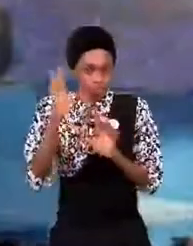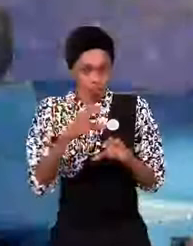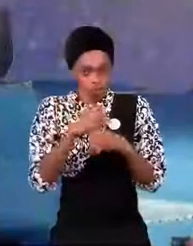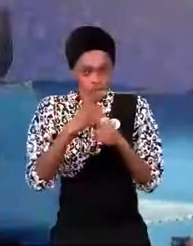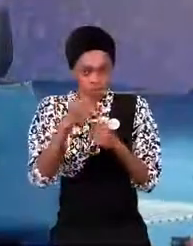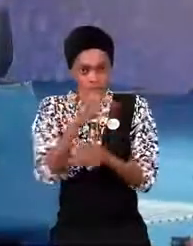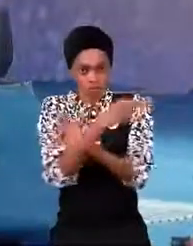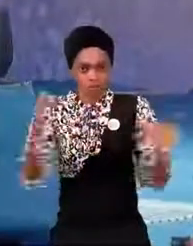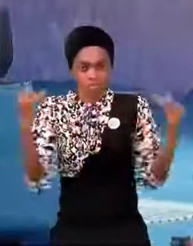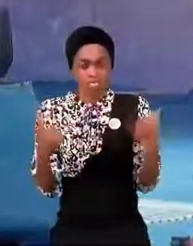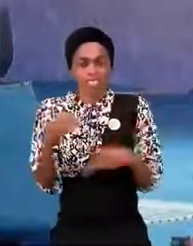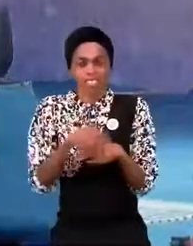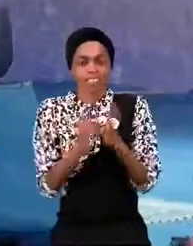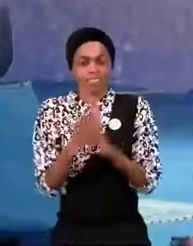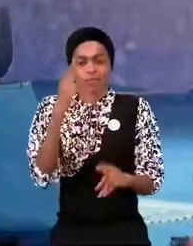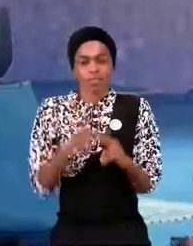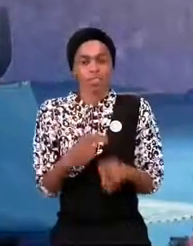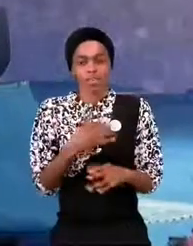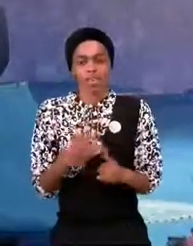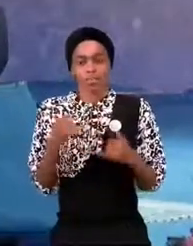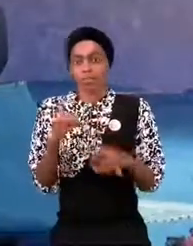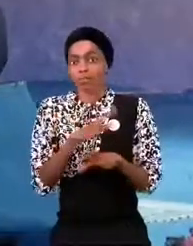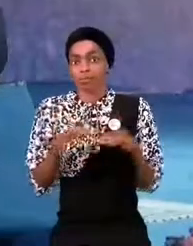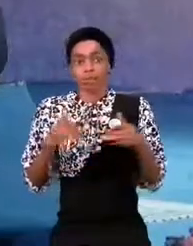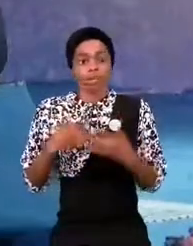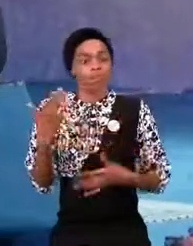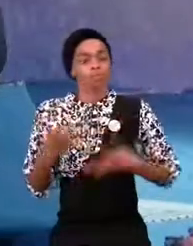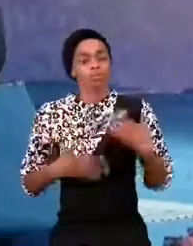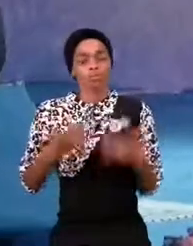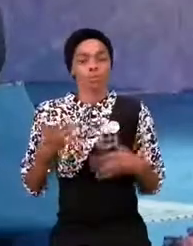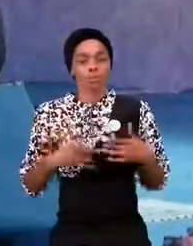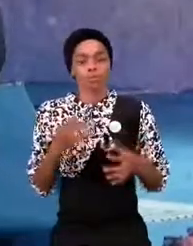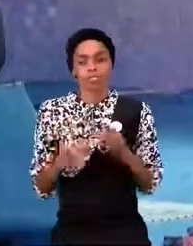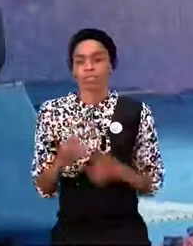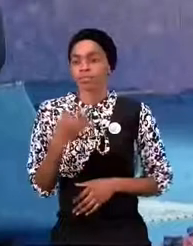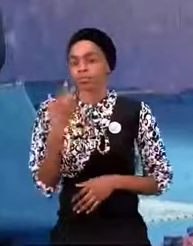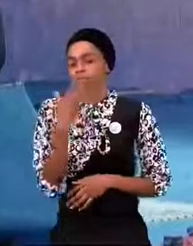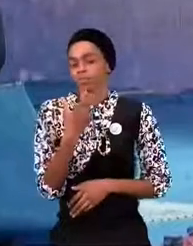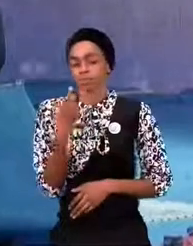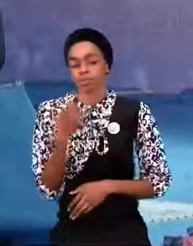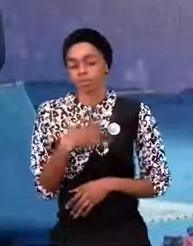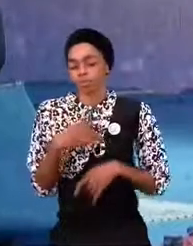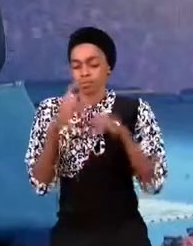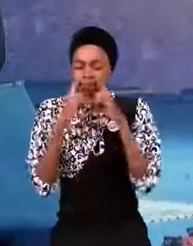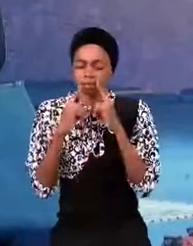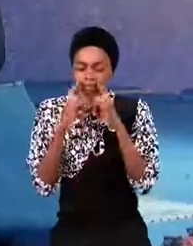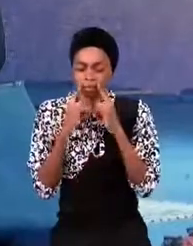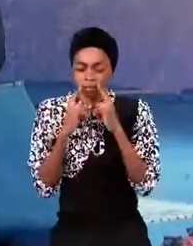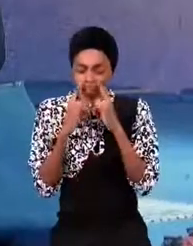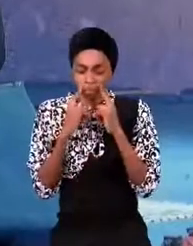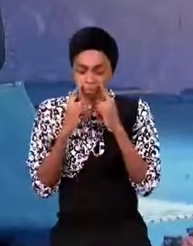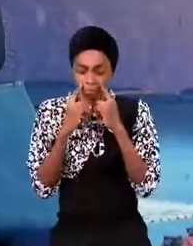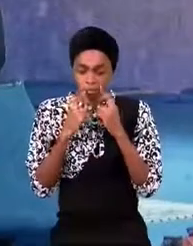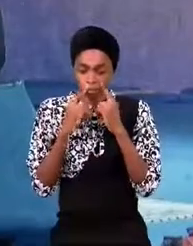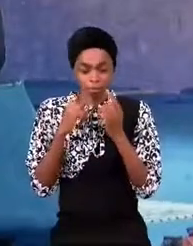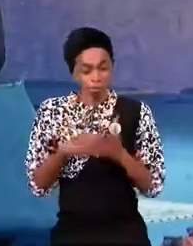Tu n'avais pas la joie. Quand tu veux ouvrir la bouche pour parler, tu pleures seulement. Oh, cette vie-là, qu'est-ce que j'ai